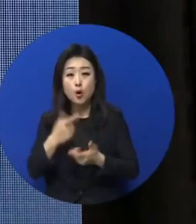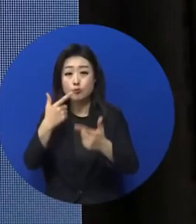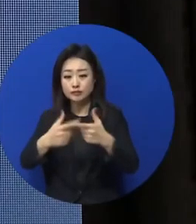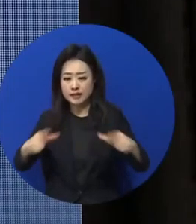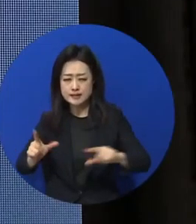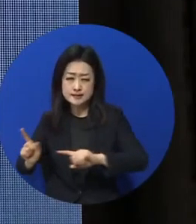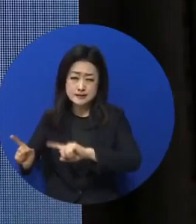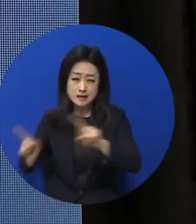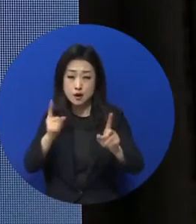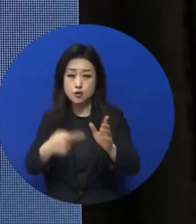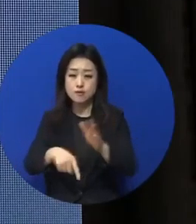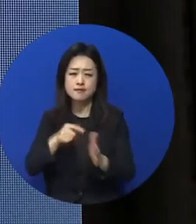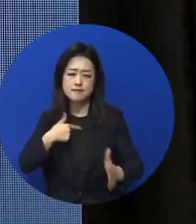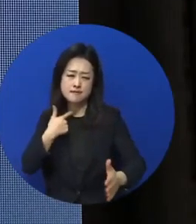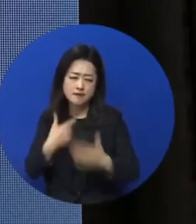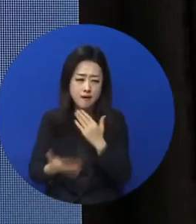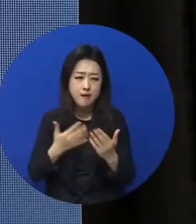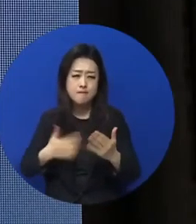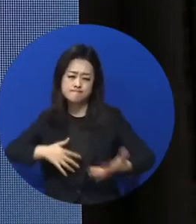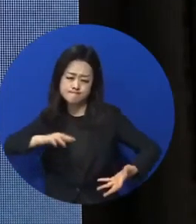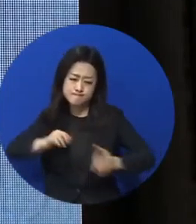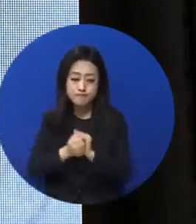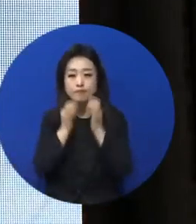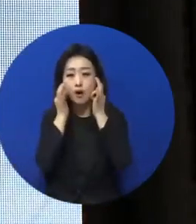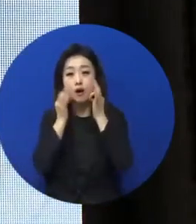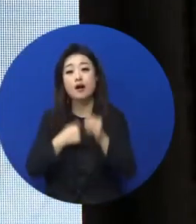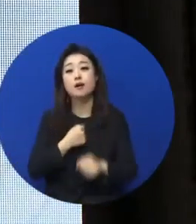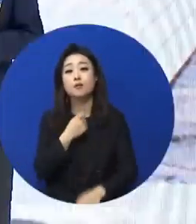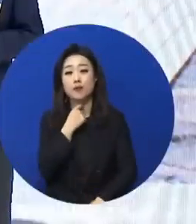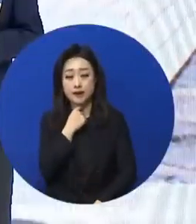부산을 살리는데 다 쏟아내겠습니다.